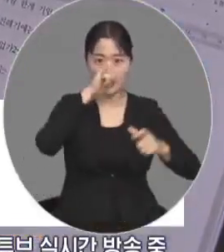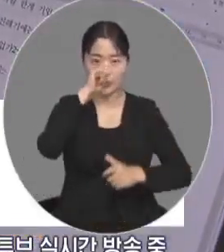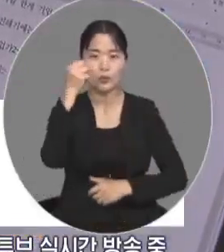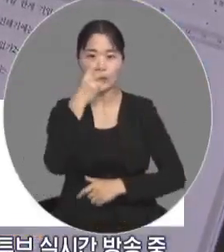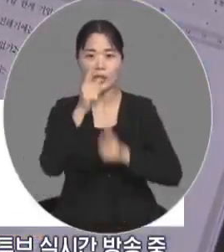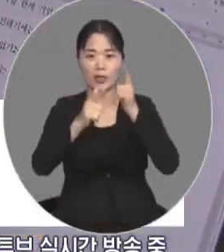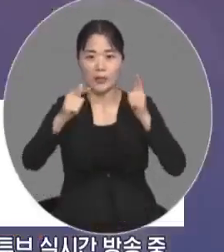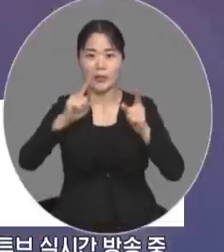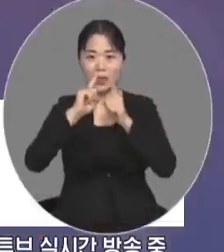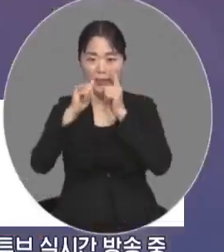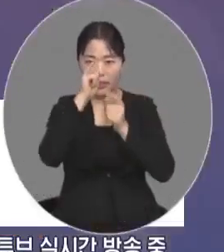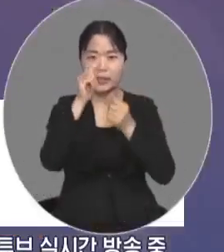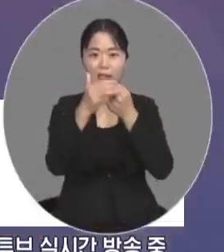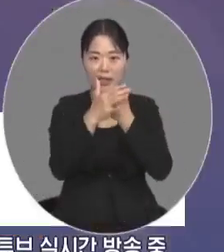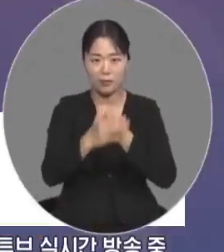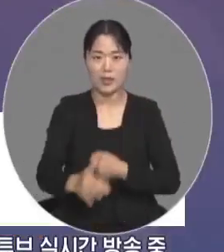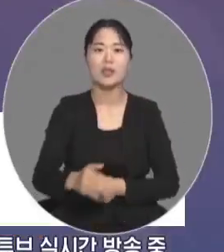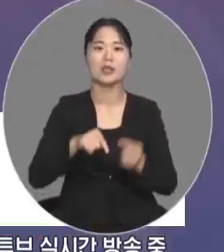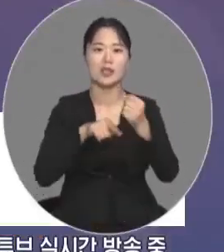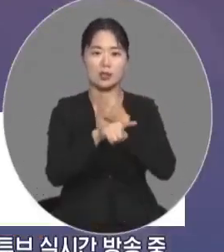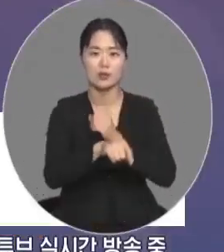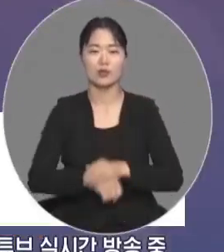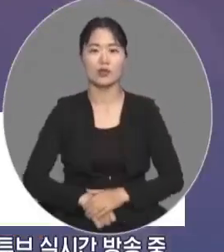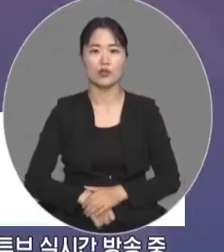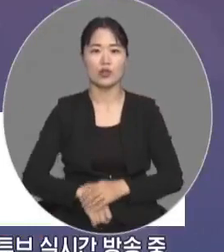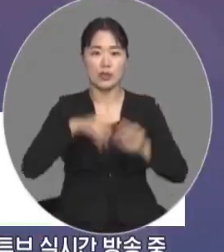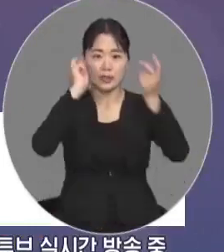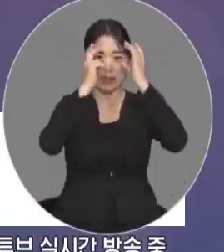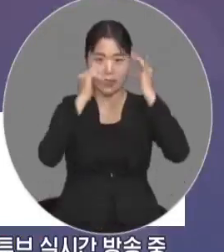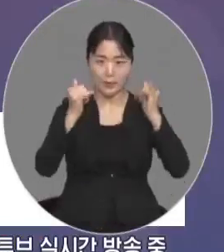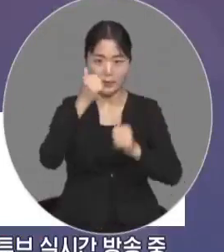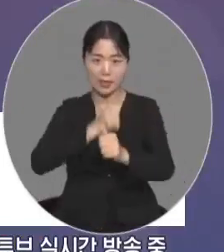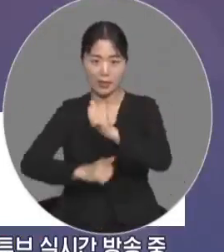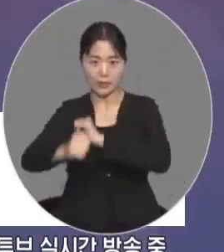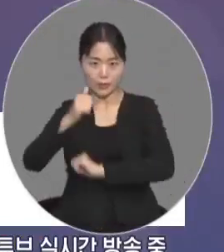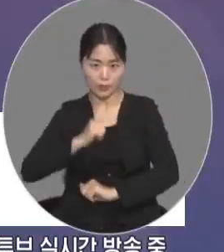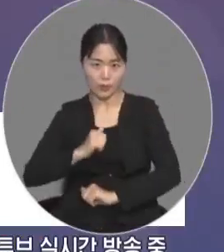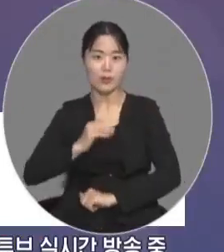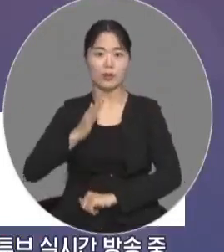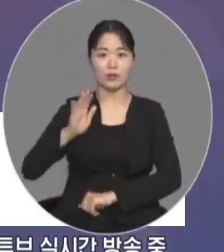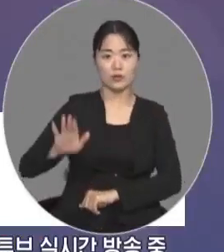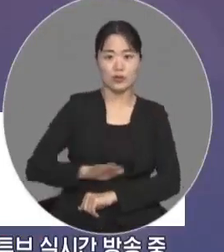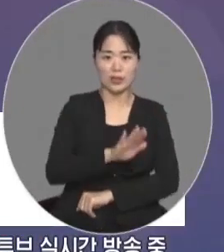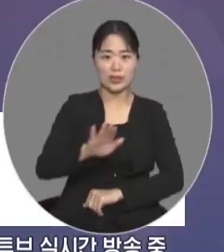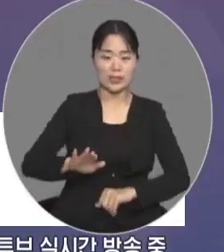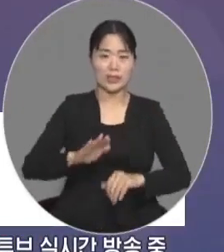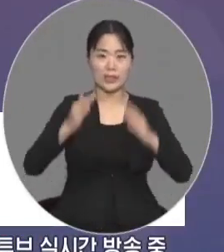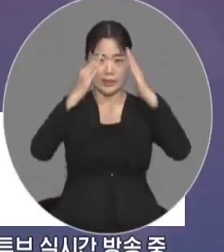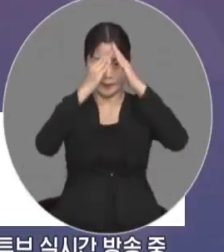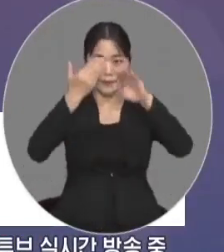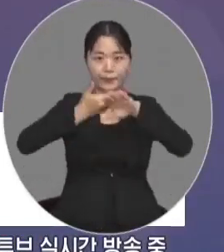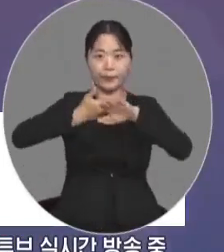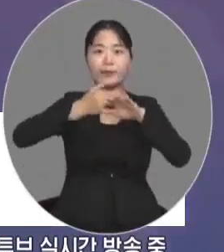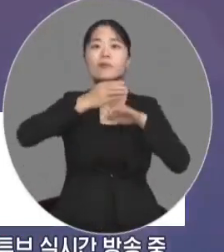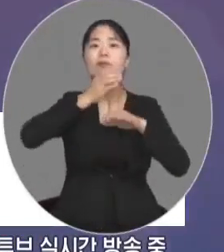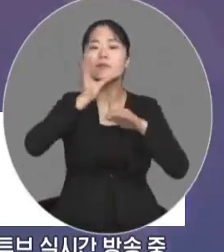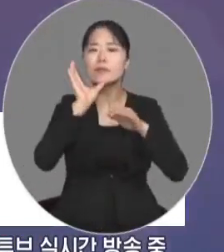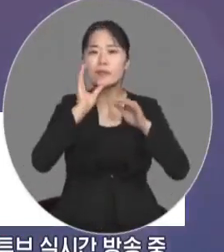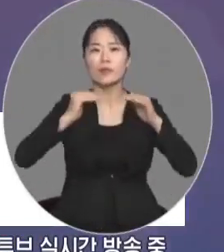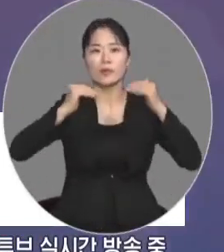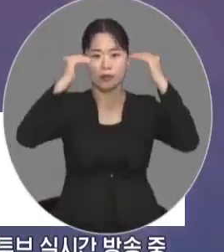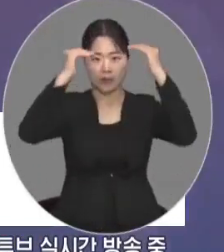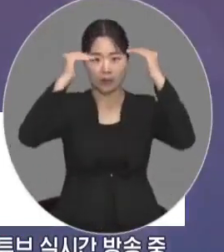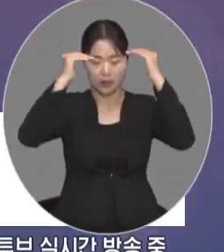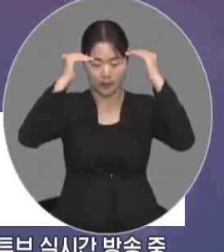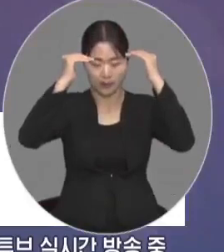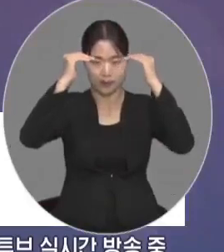주된 이유입니다. 기업가 2세, 3세가 자기들 어른들을 이런 논란 속에 환대받지